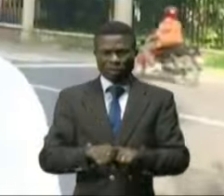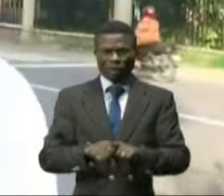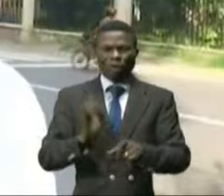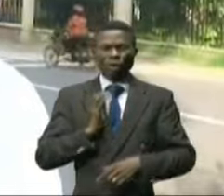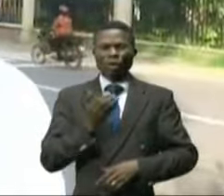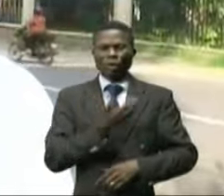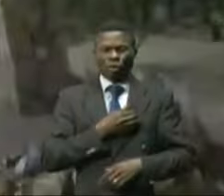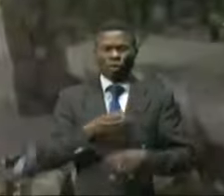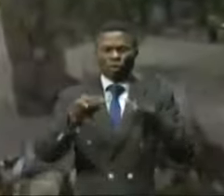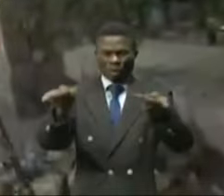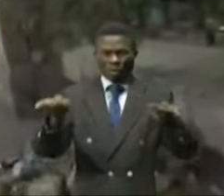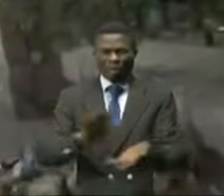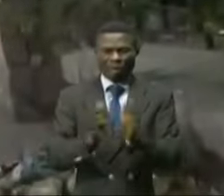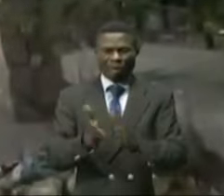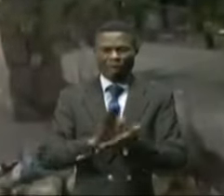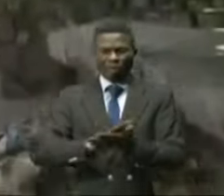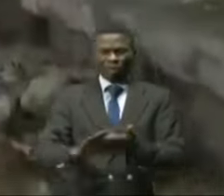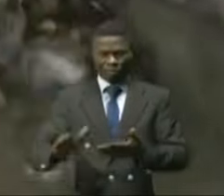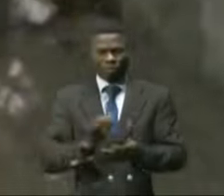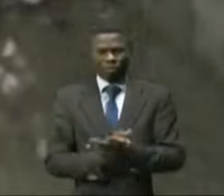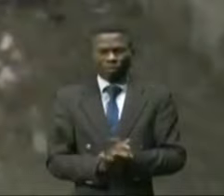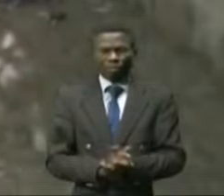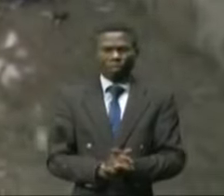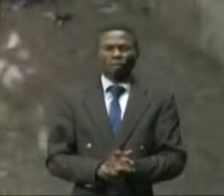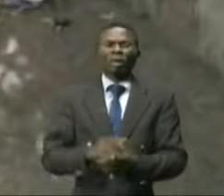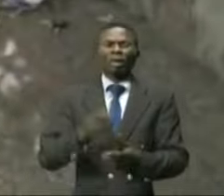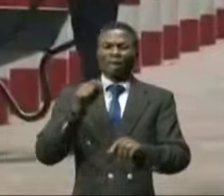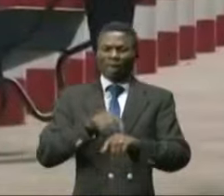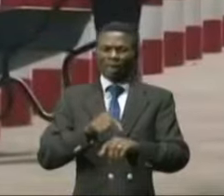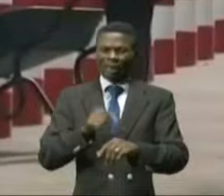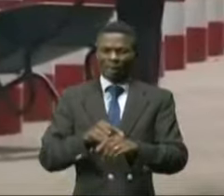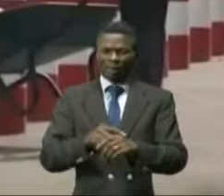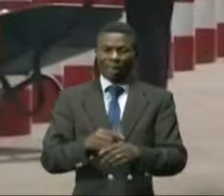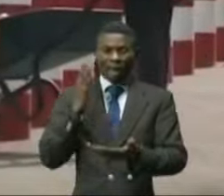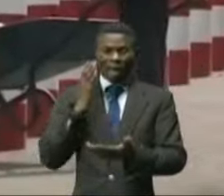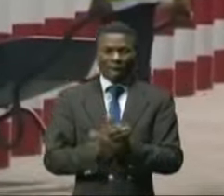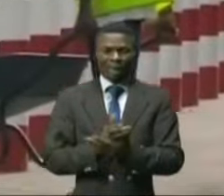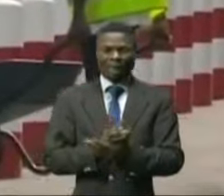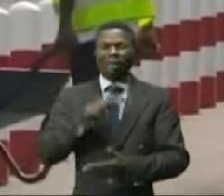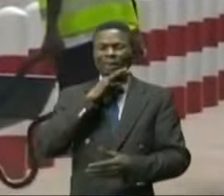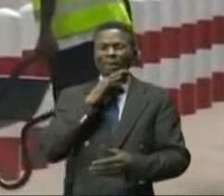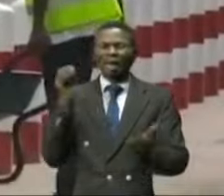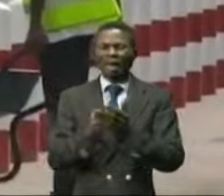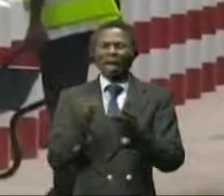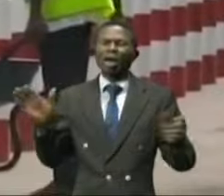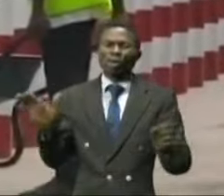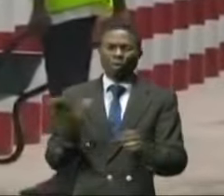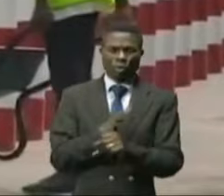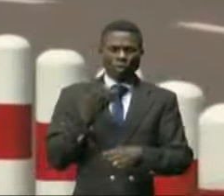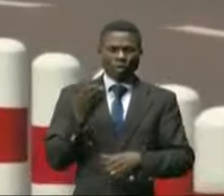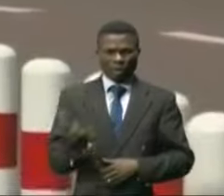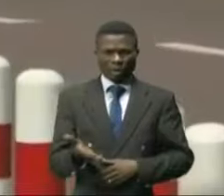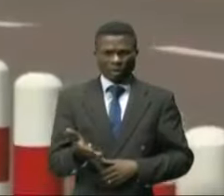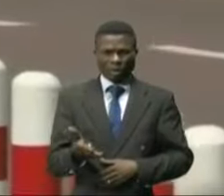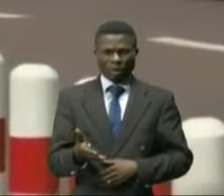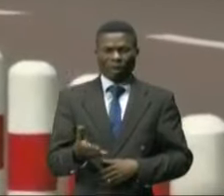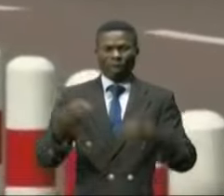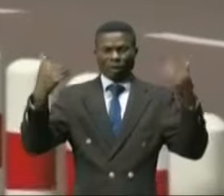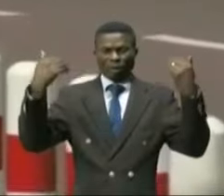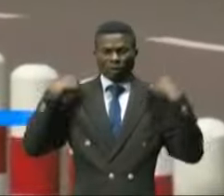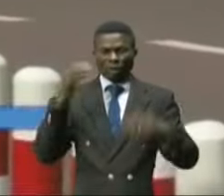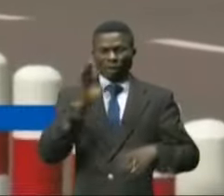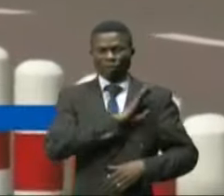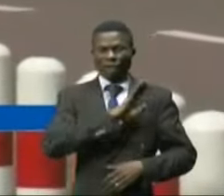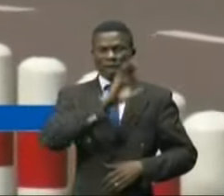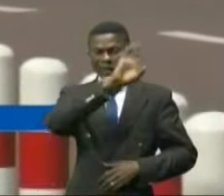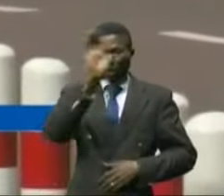notre environnement. Un instant de relâchement seulement et les immondices prennent les dessus. L'autorité